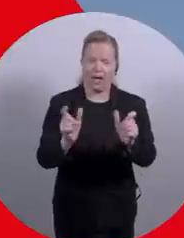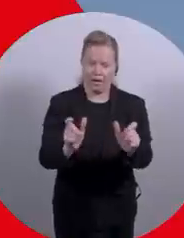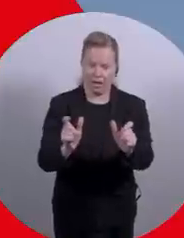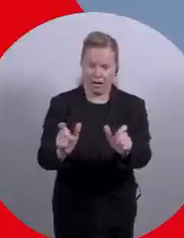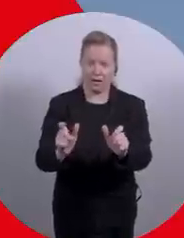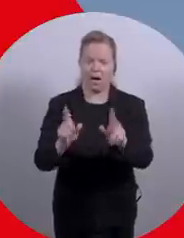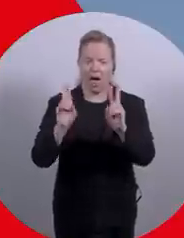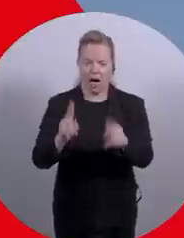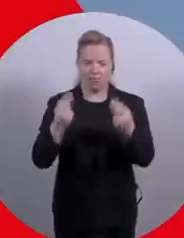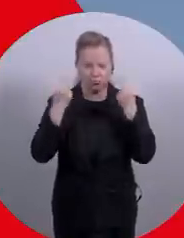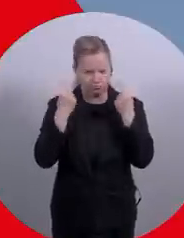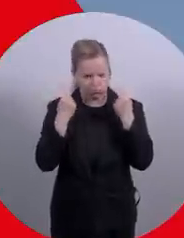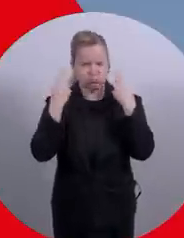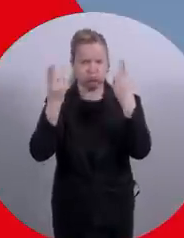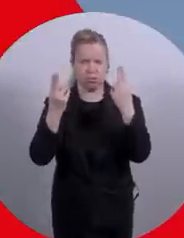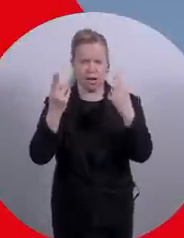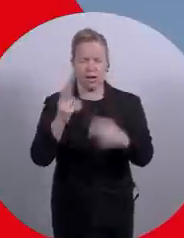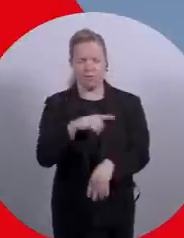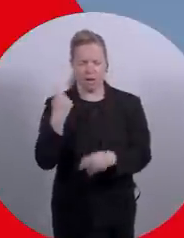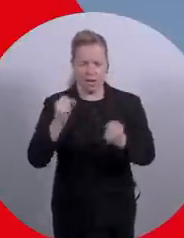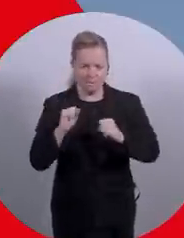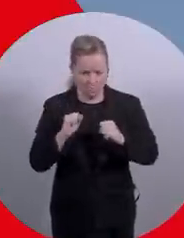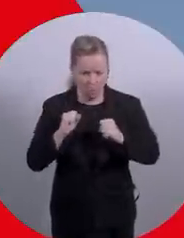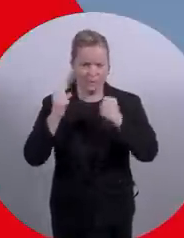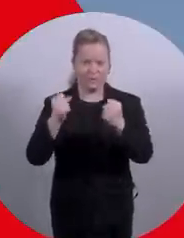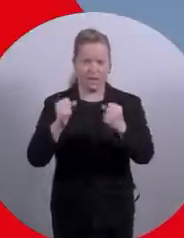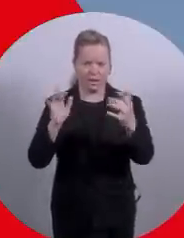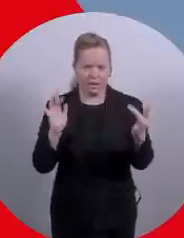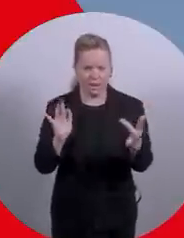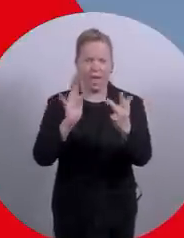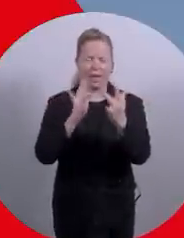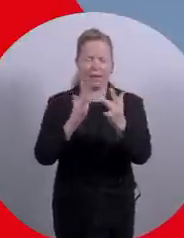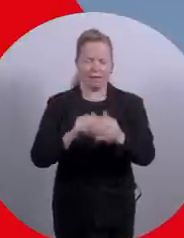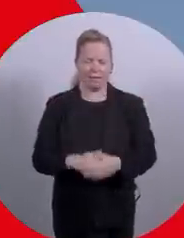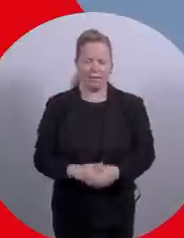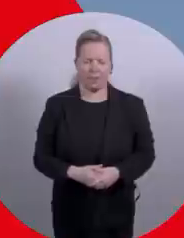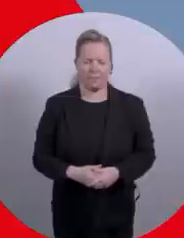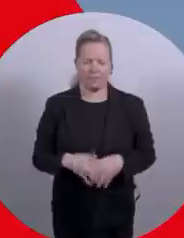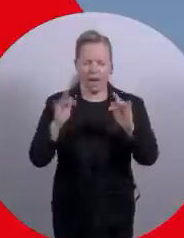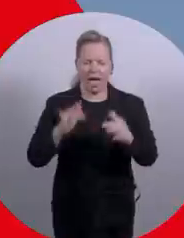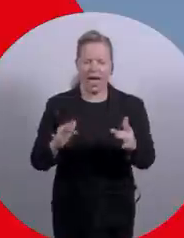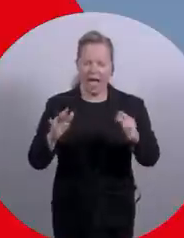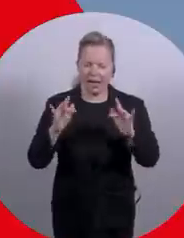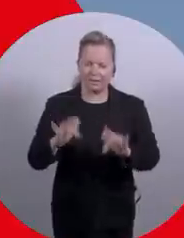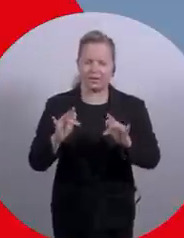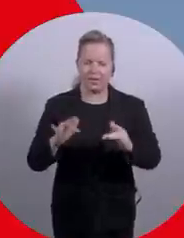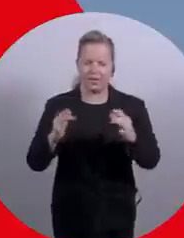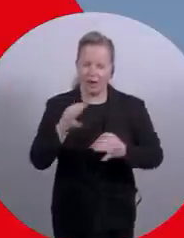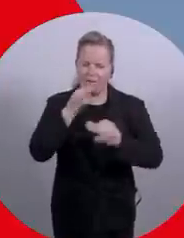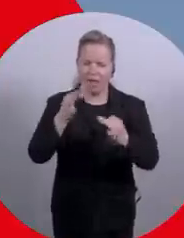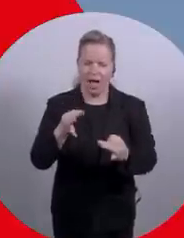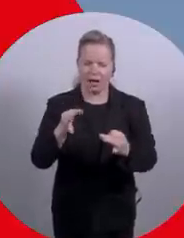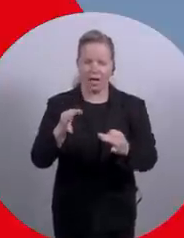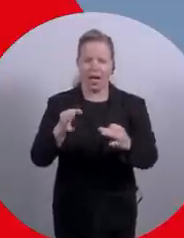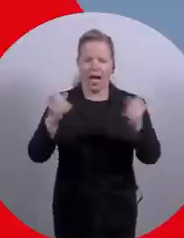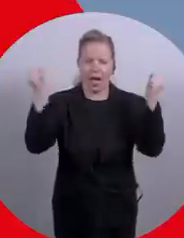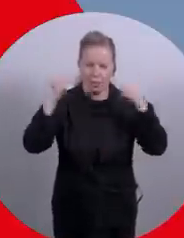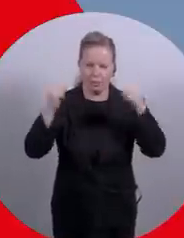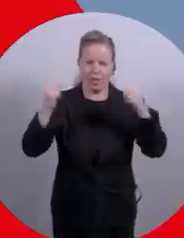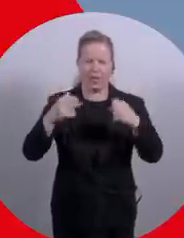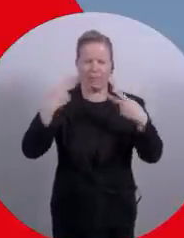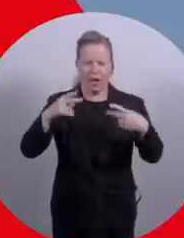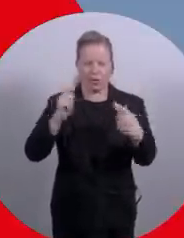dagegen aufstehen und wir dagegen mobilisieren können eine existenzielle Frage die werden die Republik norwetter umgestalten